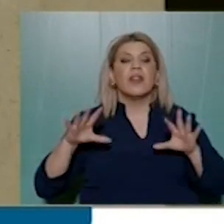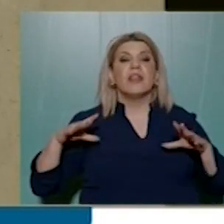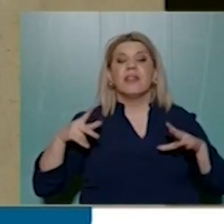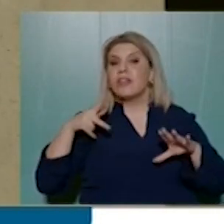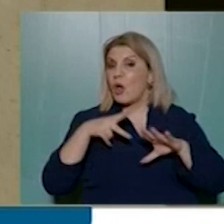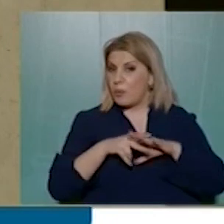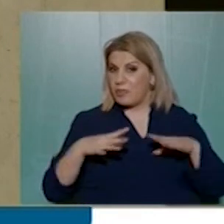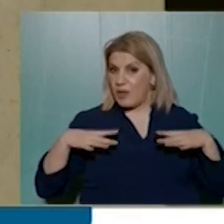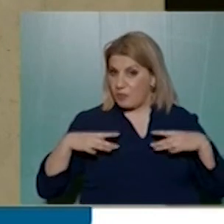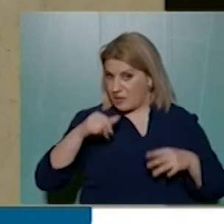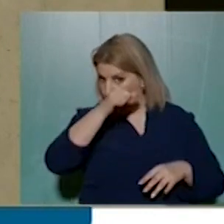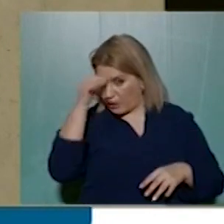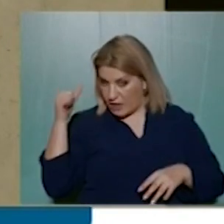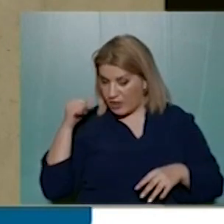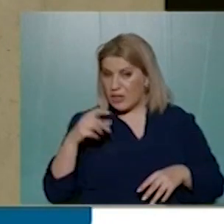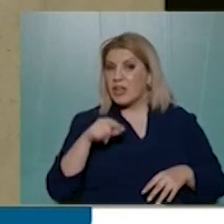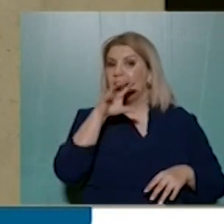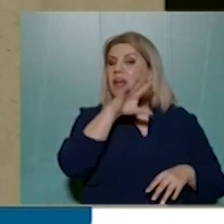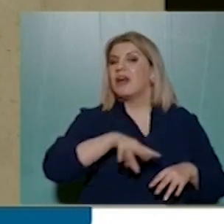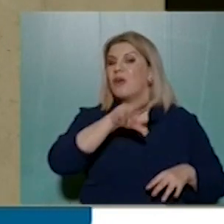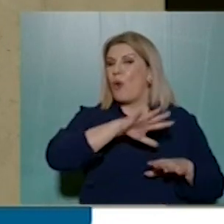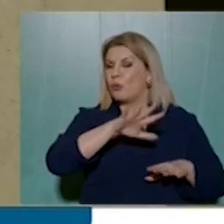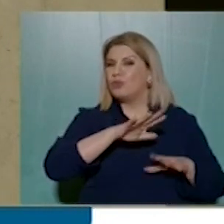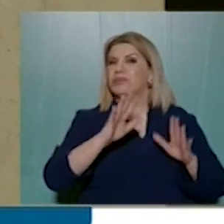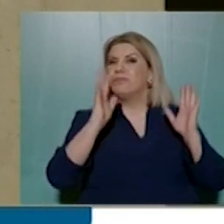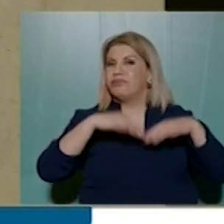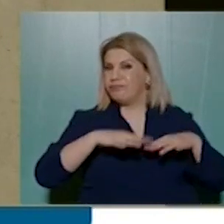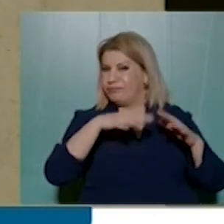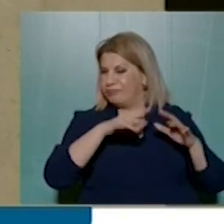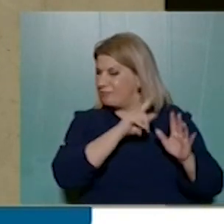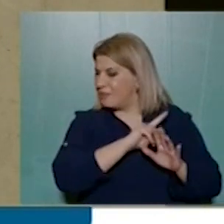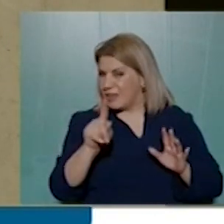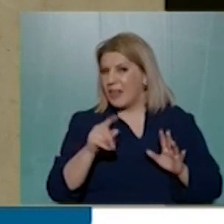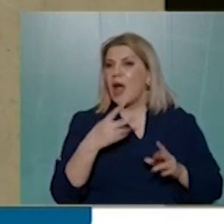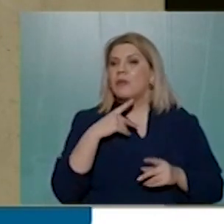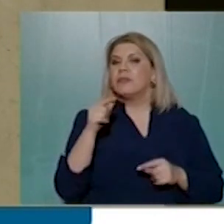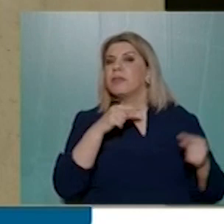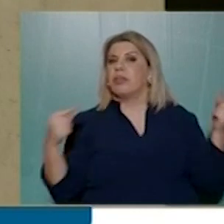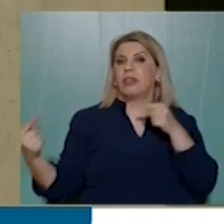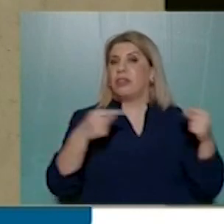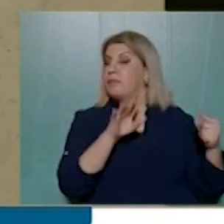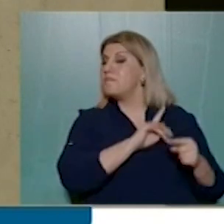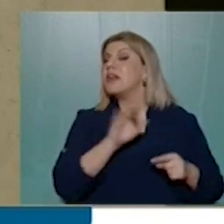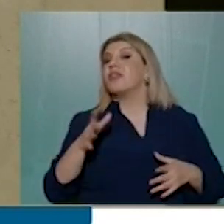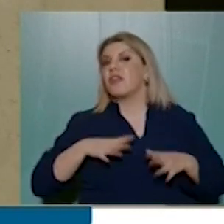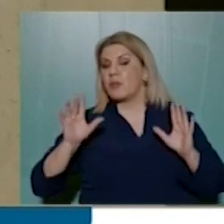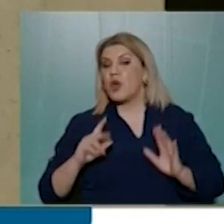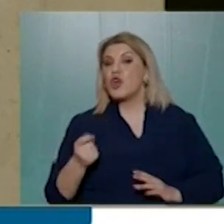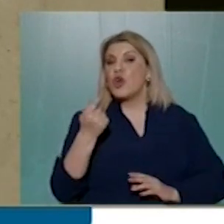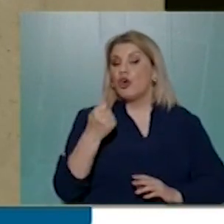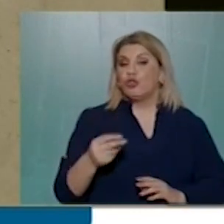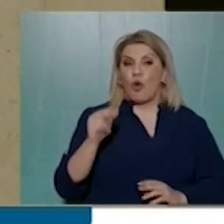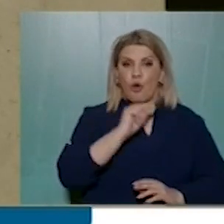μήνες και όχι χώρους που ρημάζουν ή να γίνονται μπαλάκι που πετούν ο ένας τον άλλον η λογική κόστους οφέλους